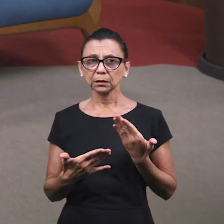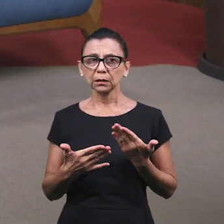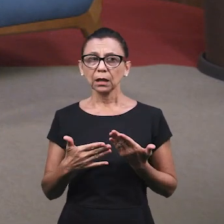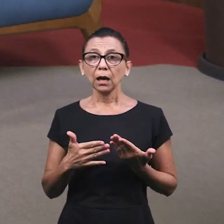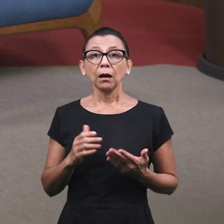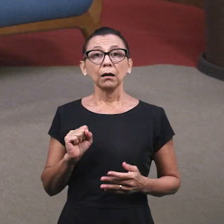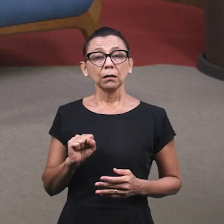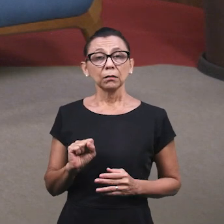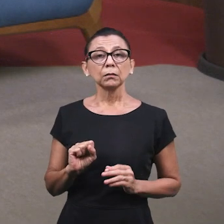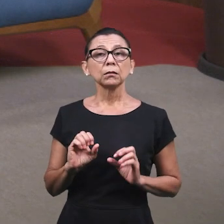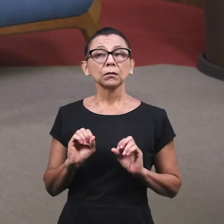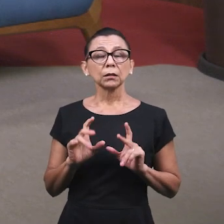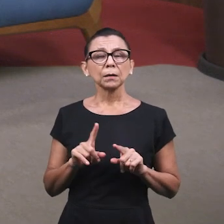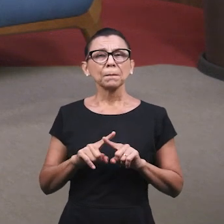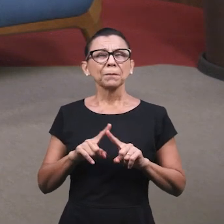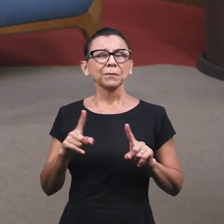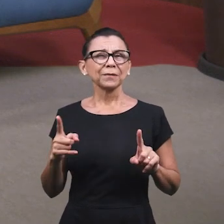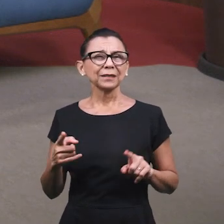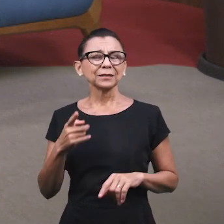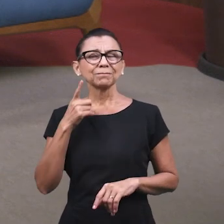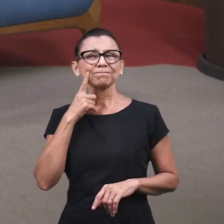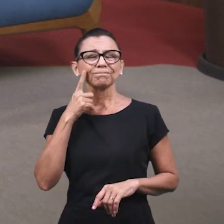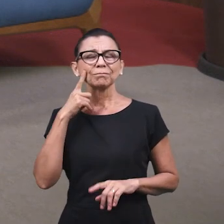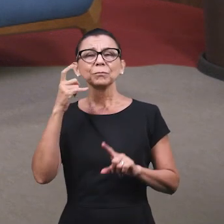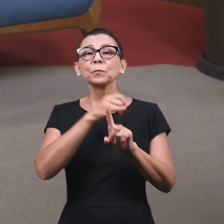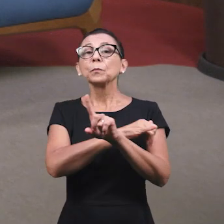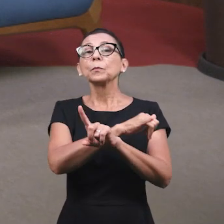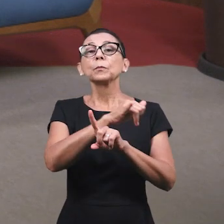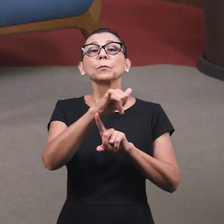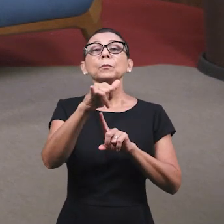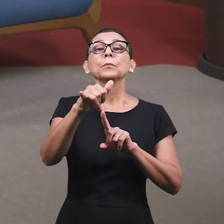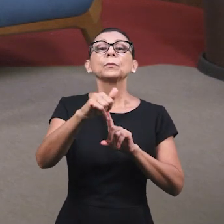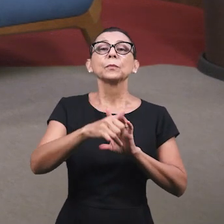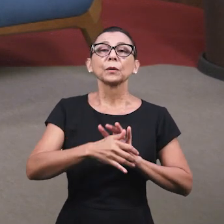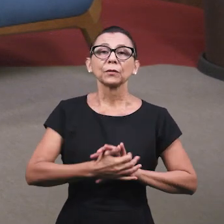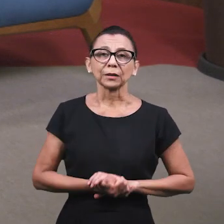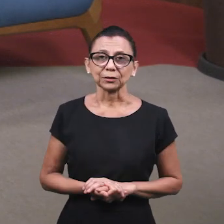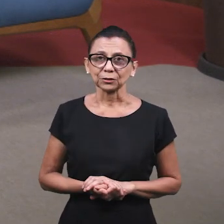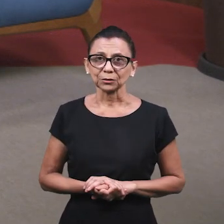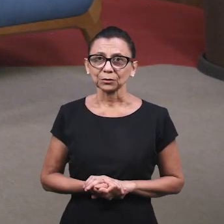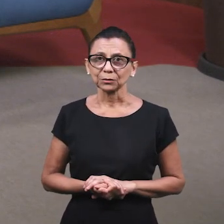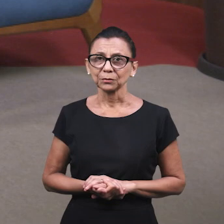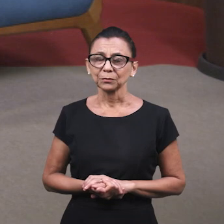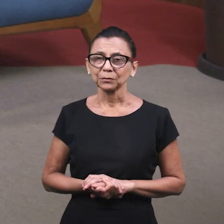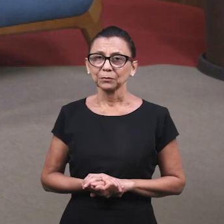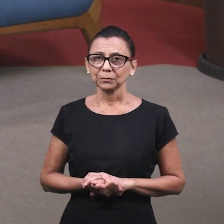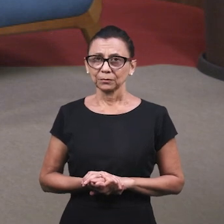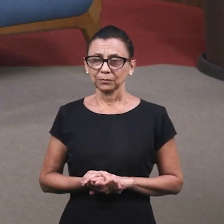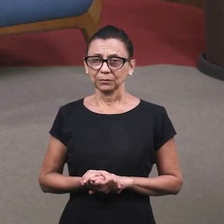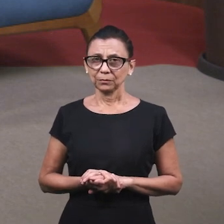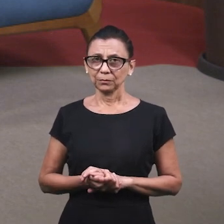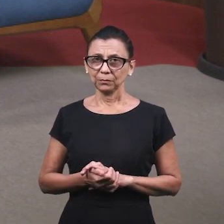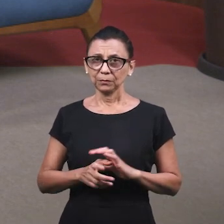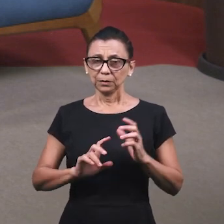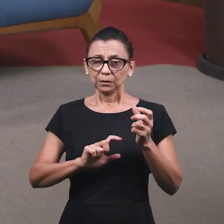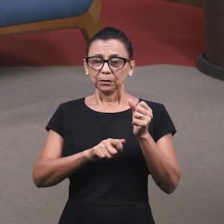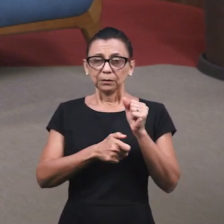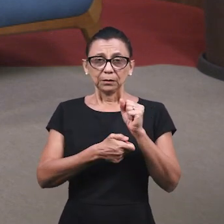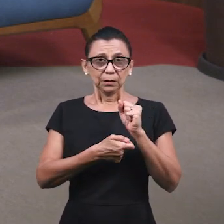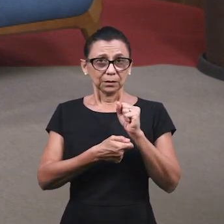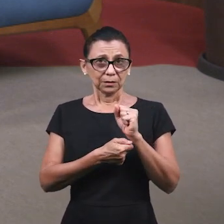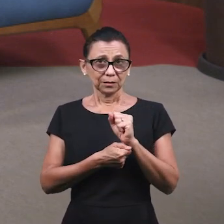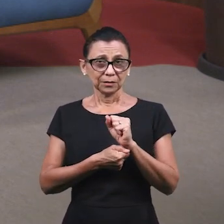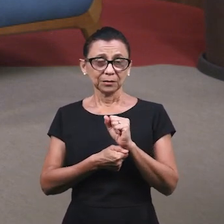cet aspect. Mais par-dessus tout, il y a le prophétique. Pourquoi? Parce que on nous touche le mystère,